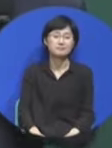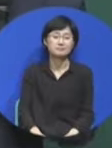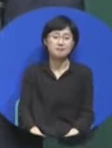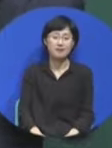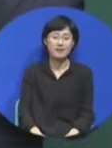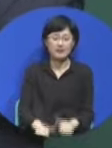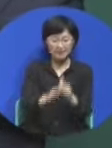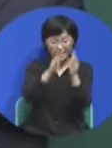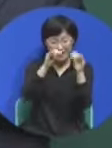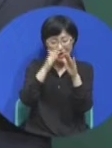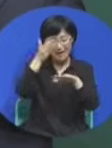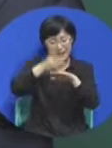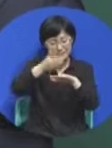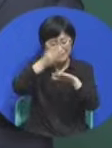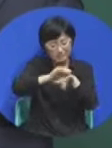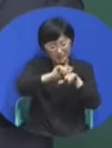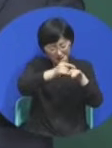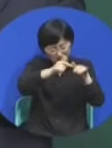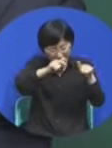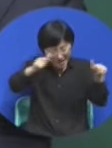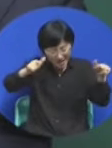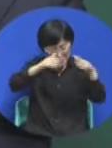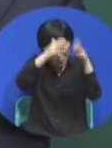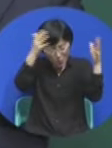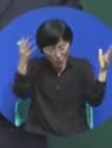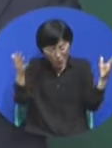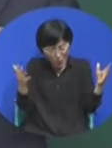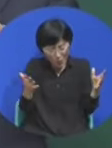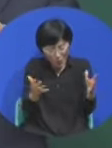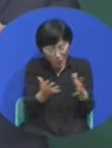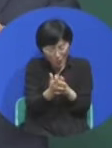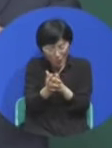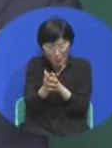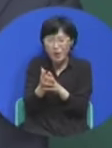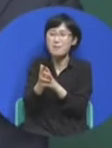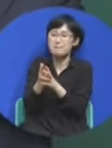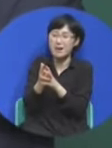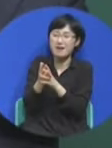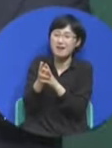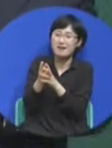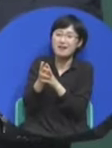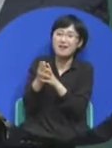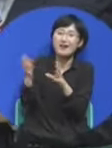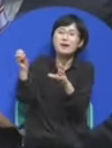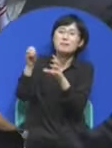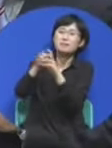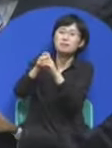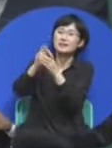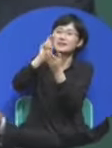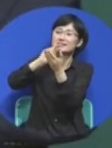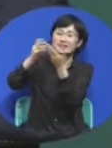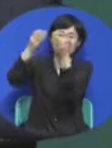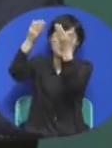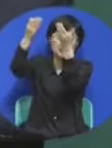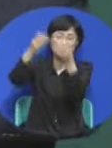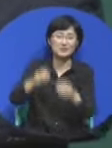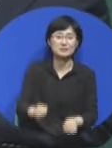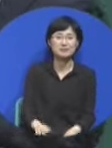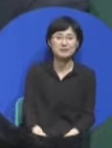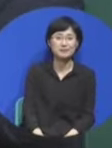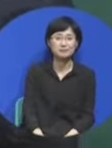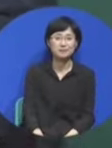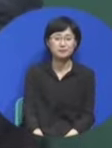对祷告蒙应允的感谢. 모든 감사한 마음을 담아 그 하나님을 향하여 찬양을 드리는 거예요.